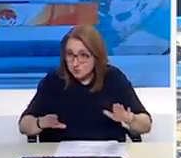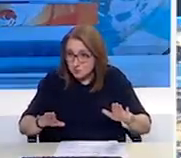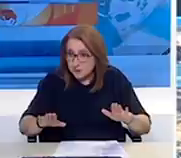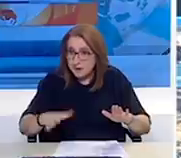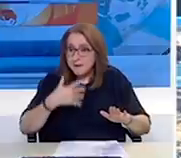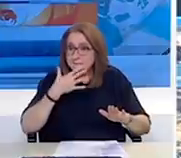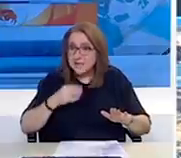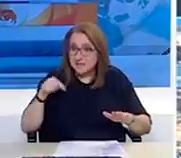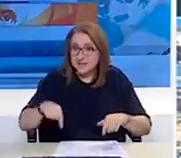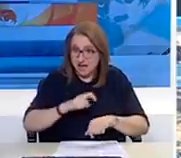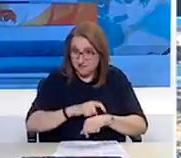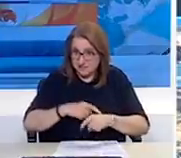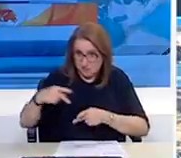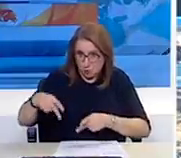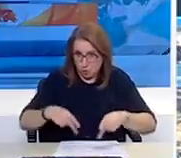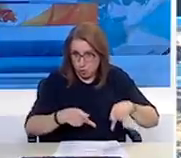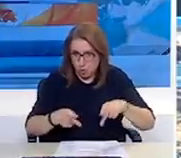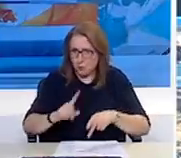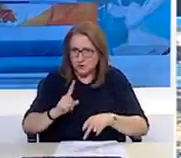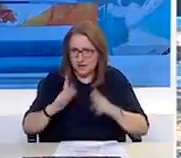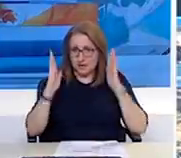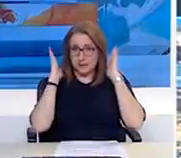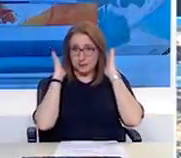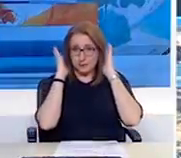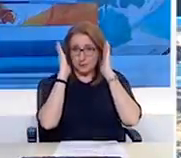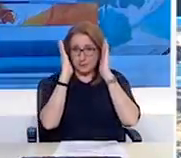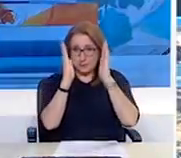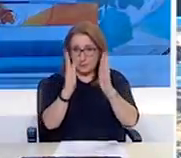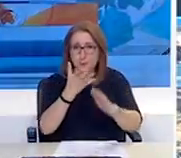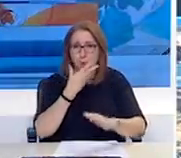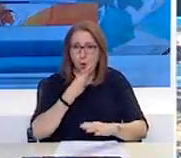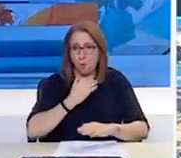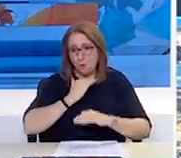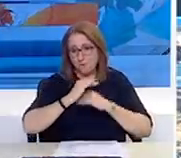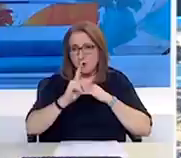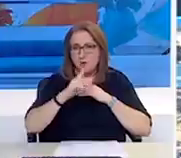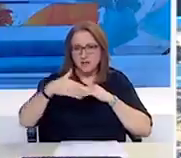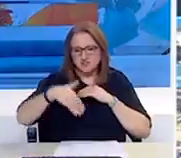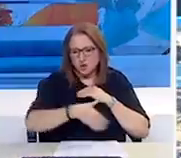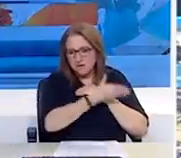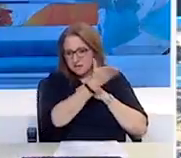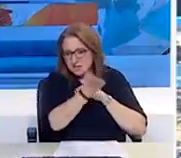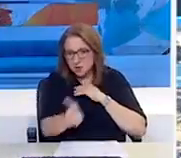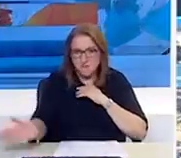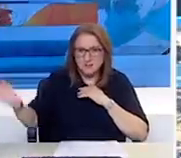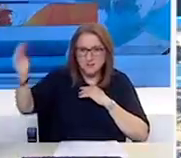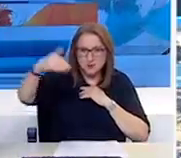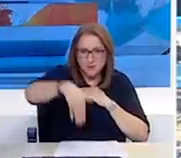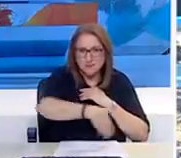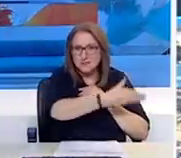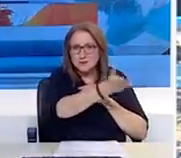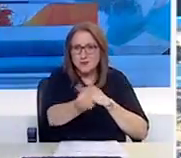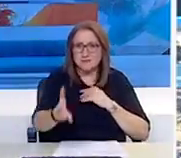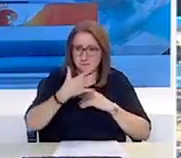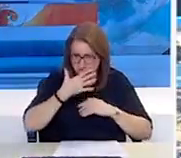γεμάτος στροφές και αυτός ο δρόμος οδηγεί στην κανονικότητα. Φυσικά και χρησιμοποιούνται και άλλοι δείκτες από όλες τις χώρες